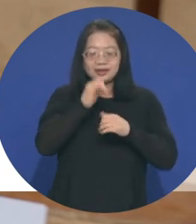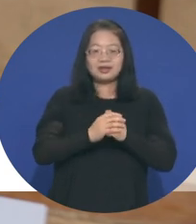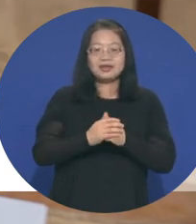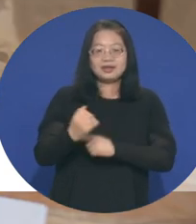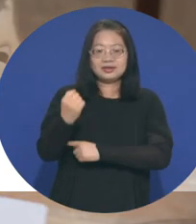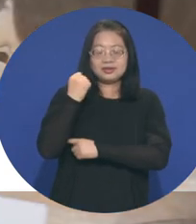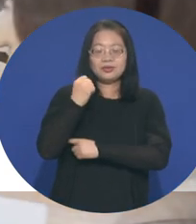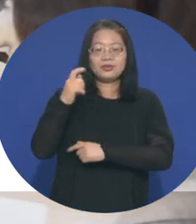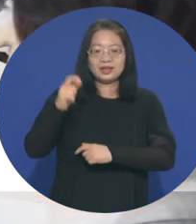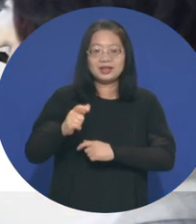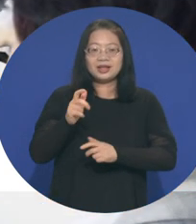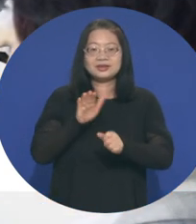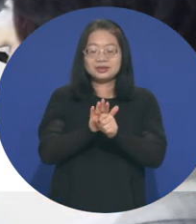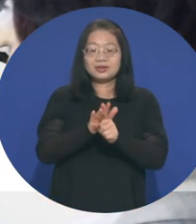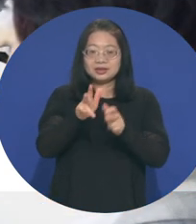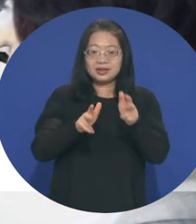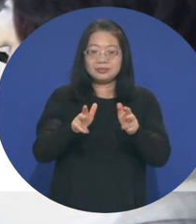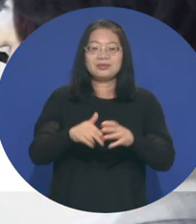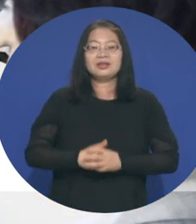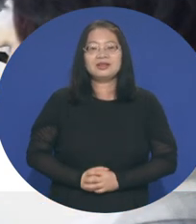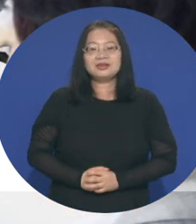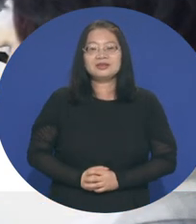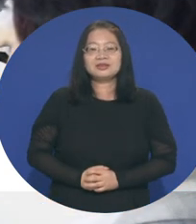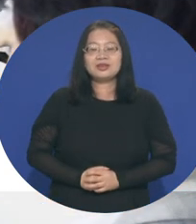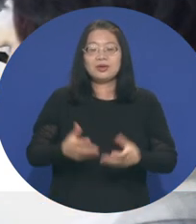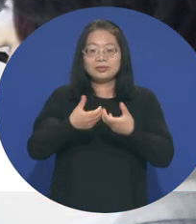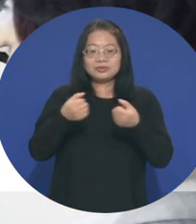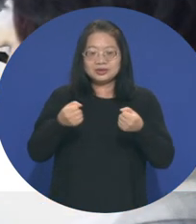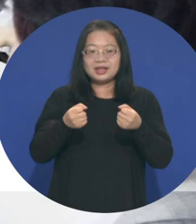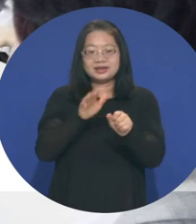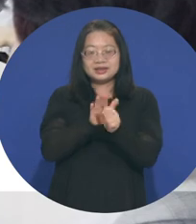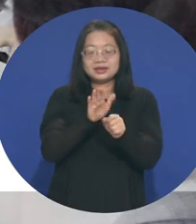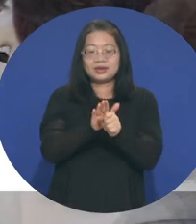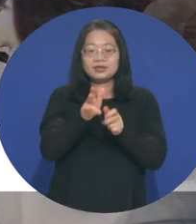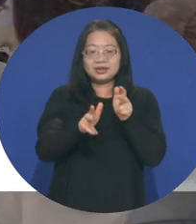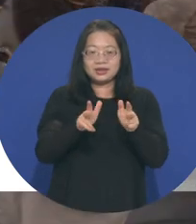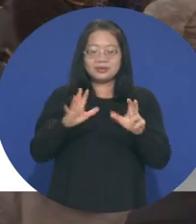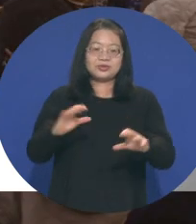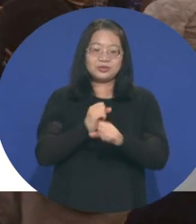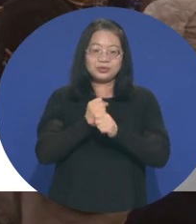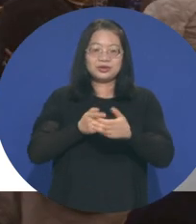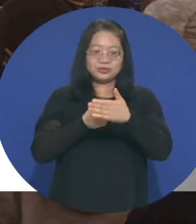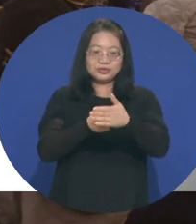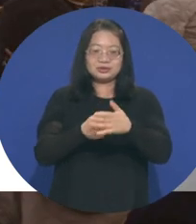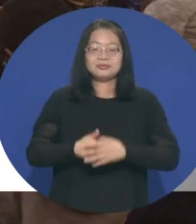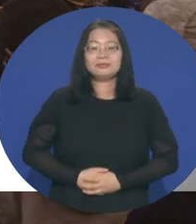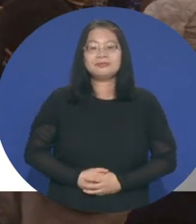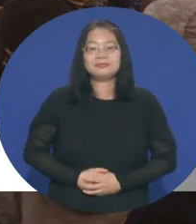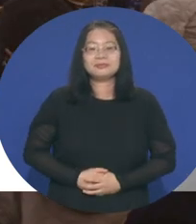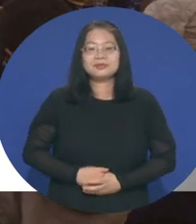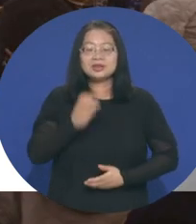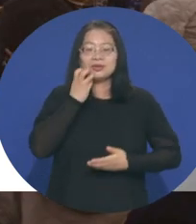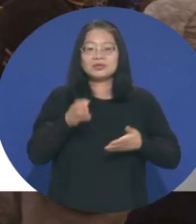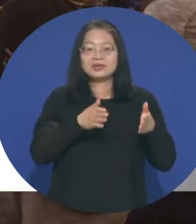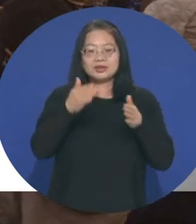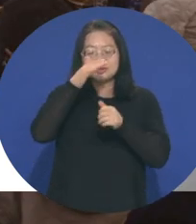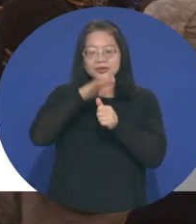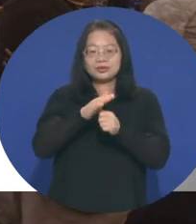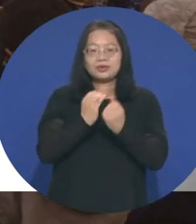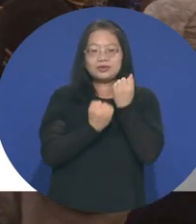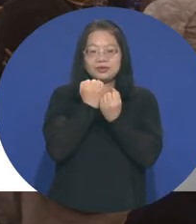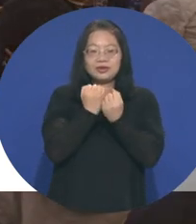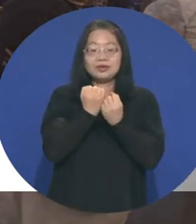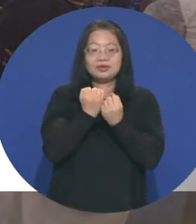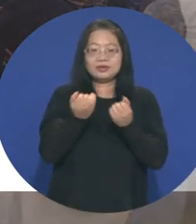영양 강화 지원 사업 등 현재도 공공기관에서 분산 추신 중인 청년 사업이 통합 추진됩니다 특히 경유도 청소년